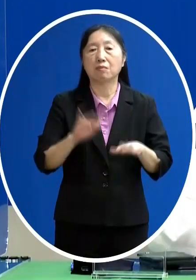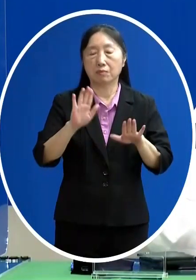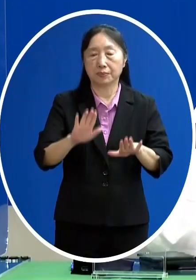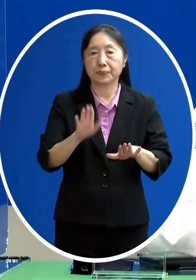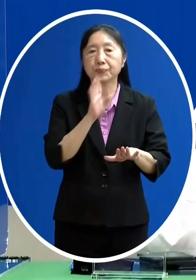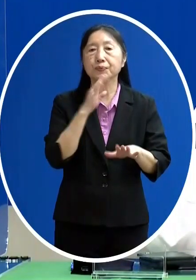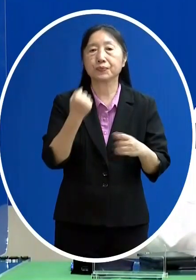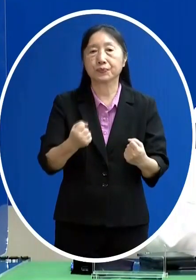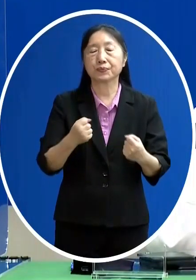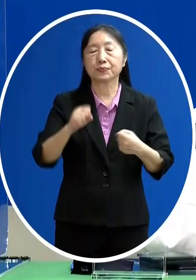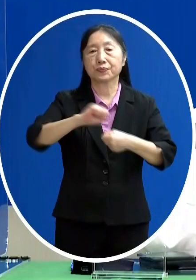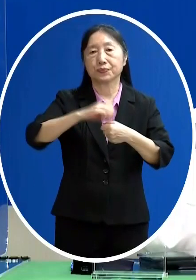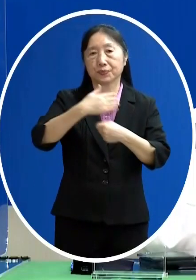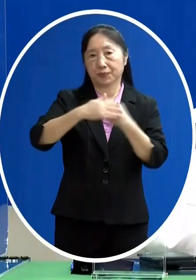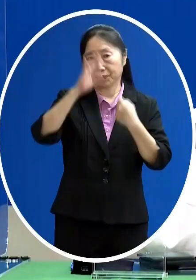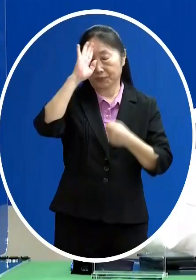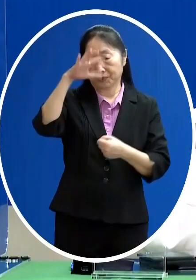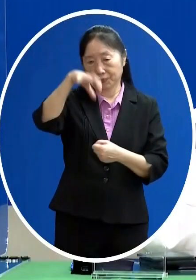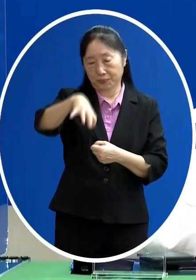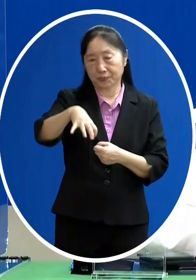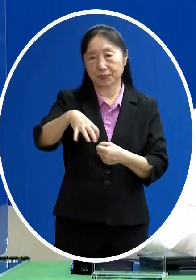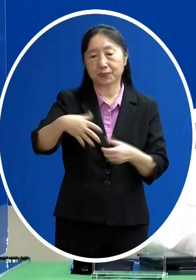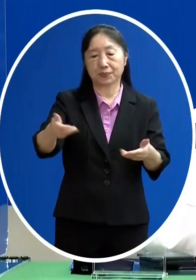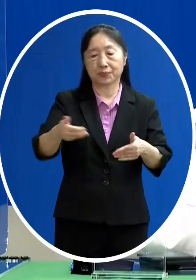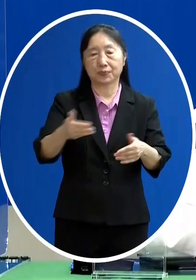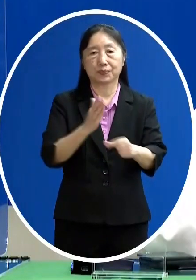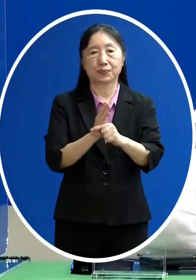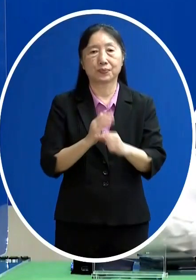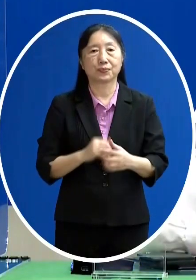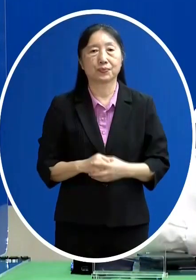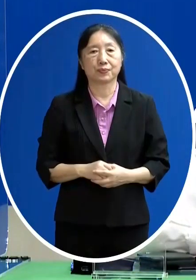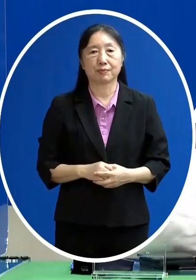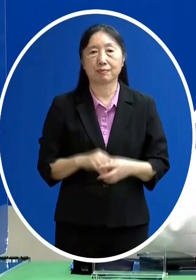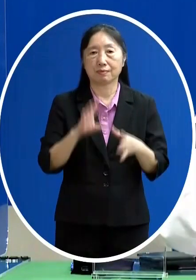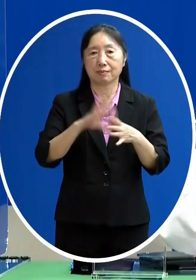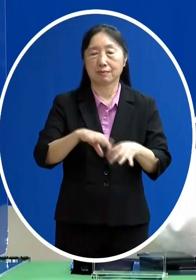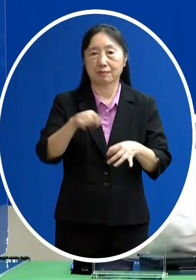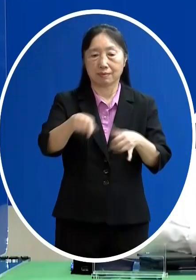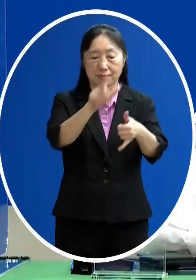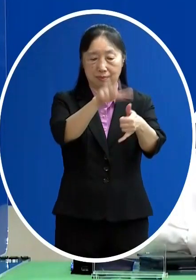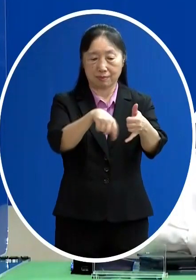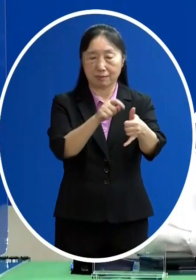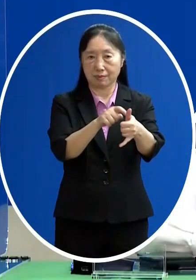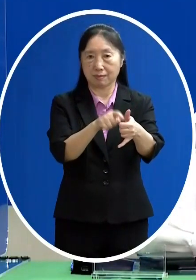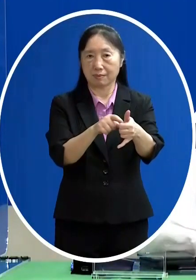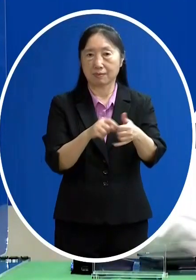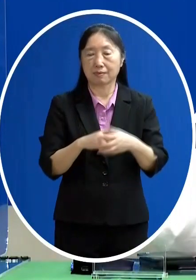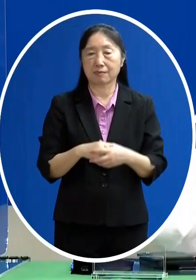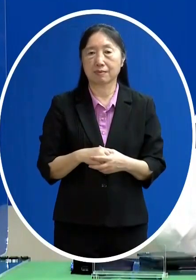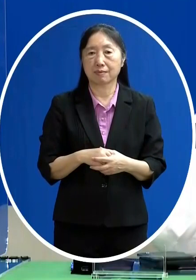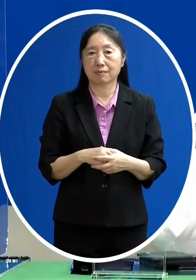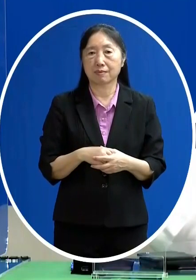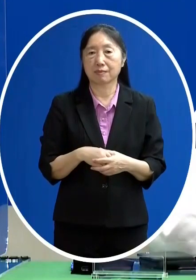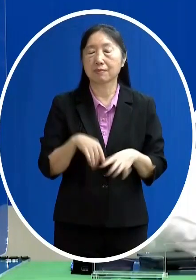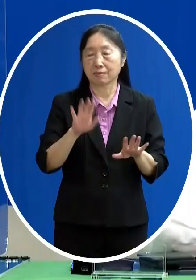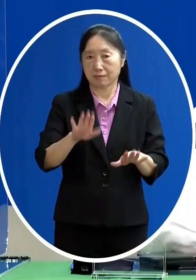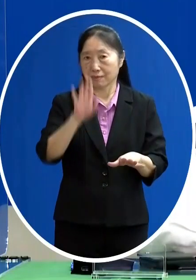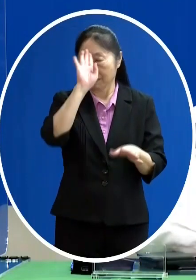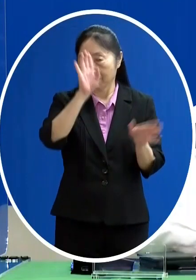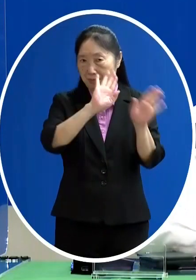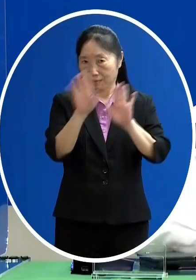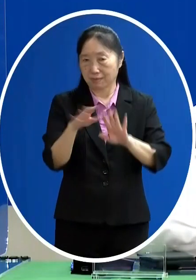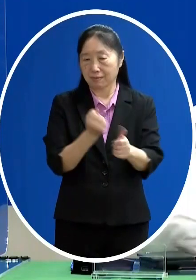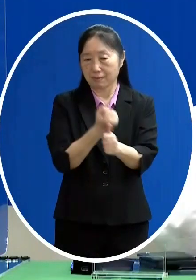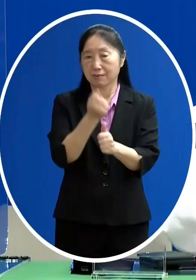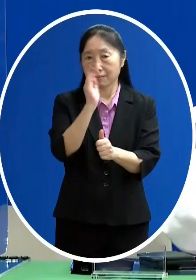然在加护病房当中持续的观察跟治疗那所以这一块这个个案呢看起来是病况已经有好